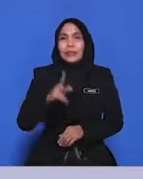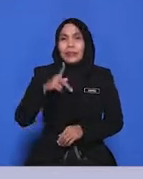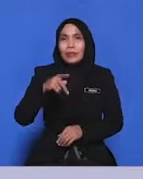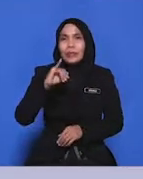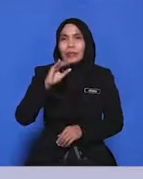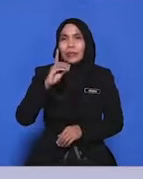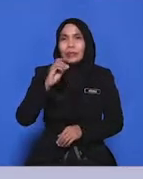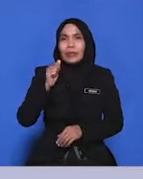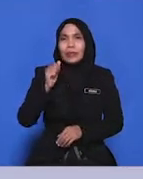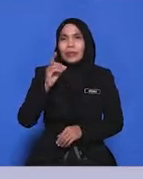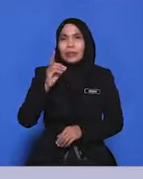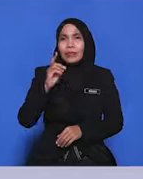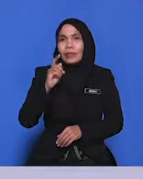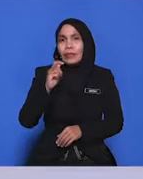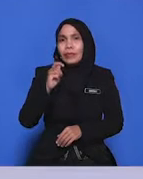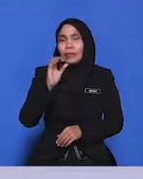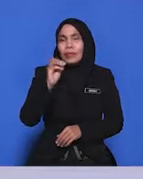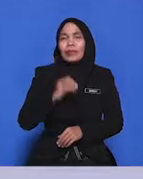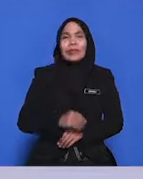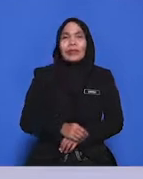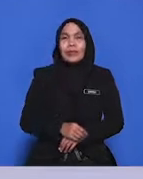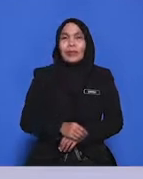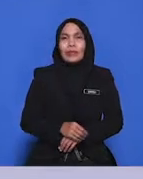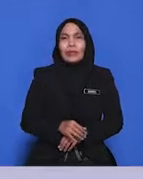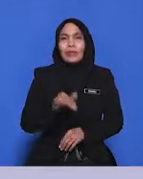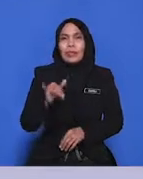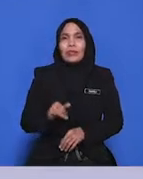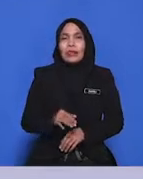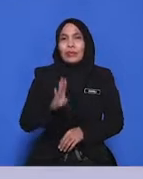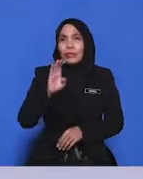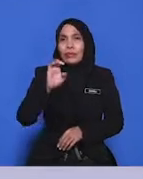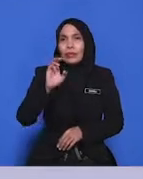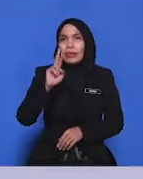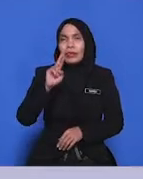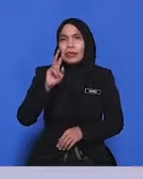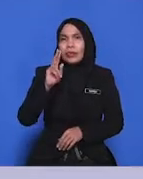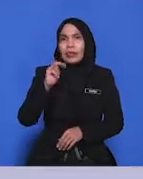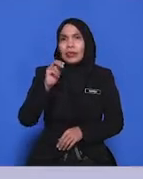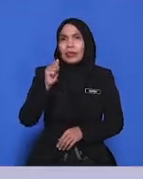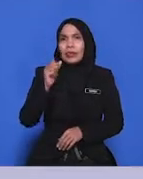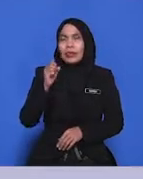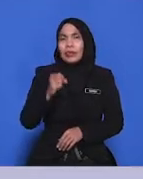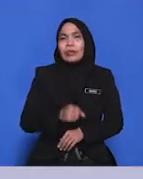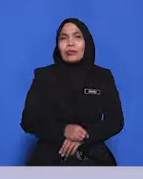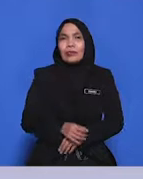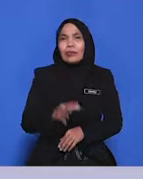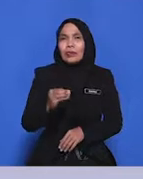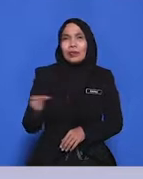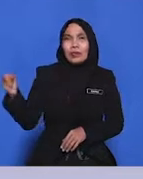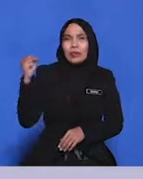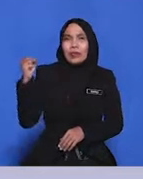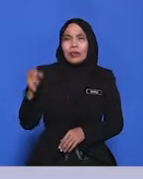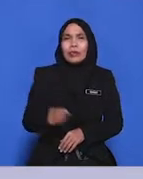bernas dan bersemangat dapat menyuntik semangat umat Islam. Contohnya, beliau